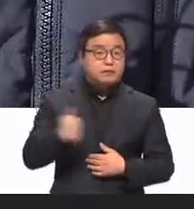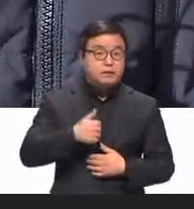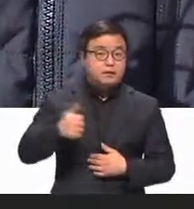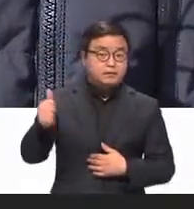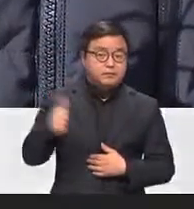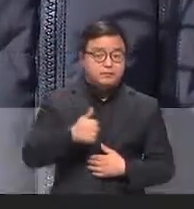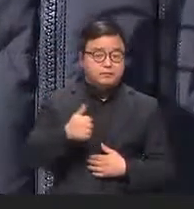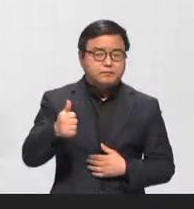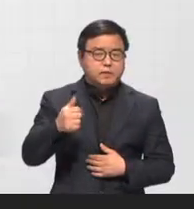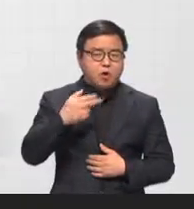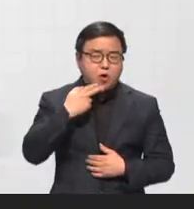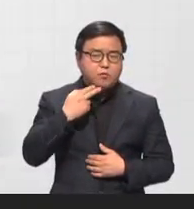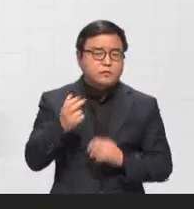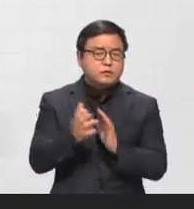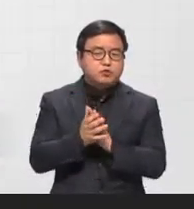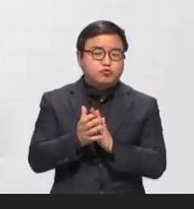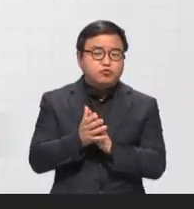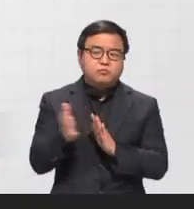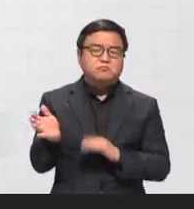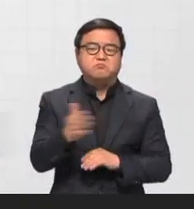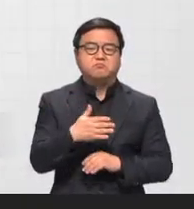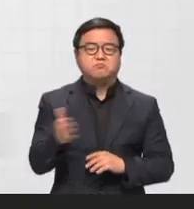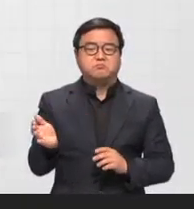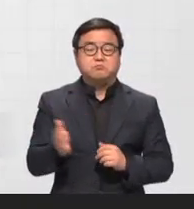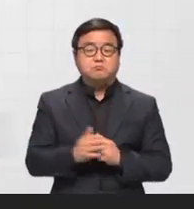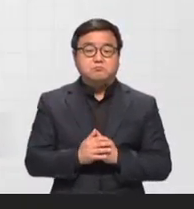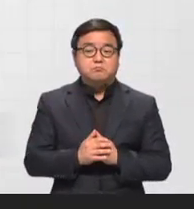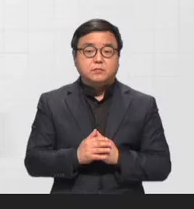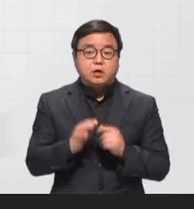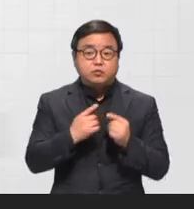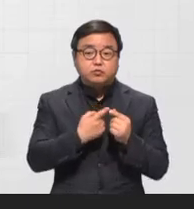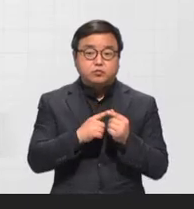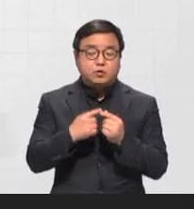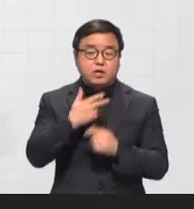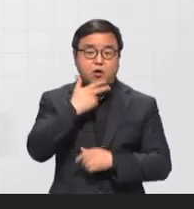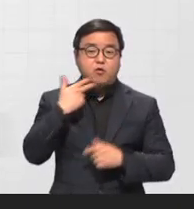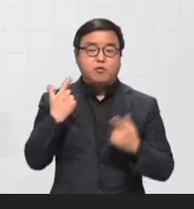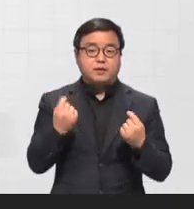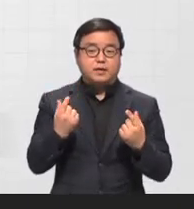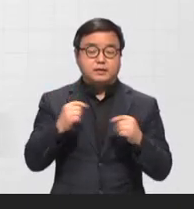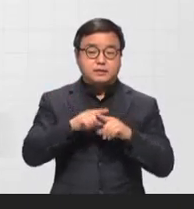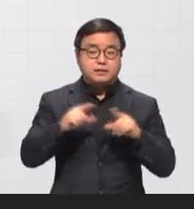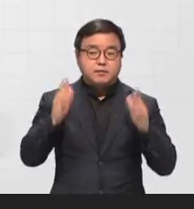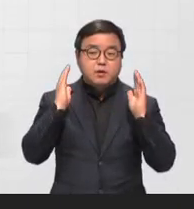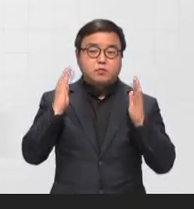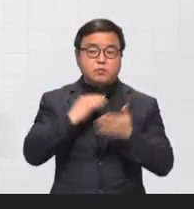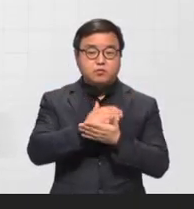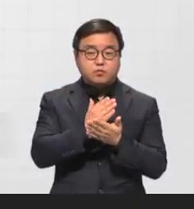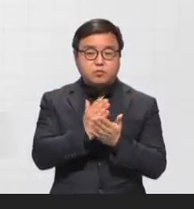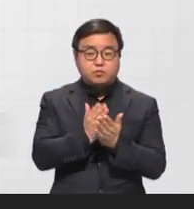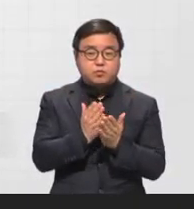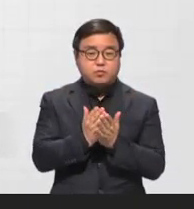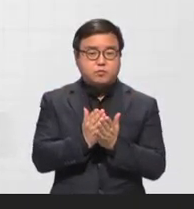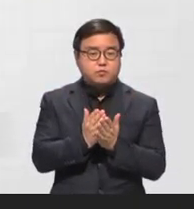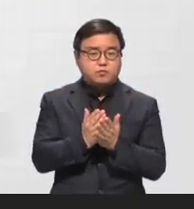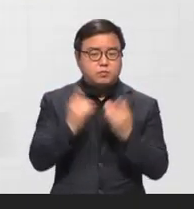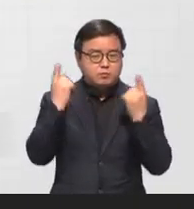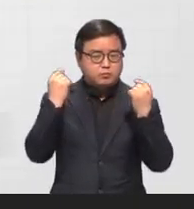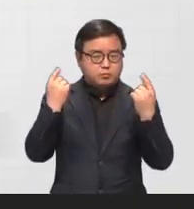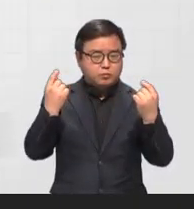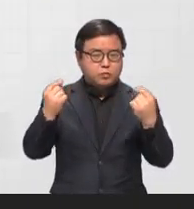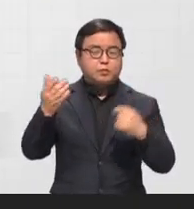고욤 교 과목별로 보면 국어와 영어 같은 일반 교과 의 사교육비는 19만원 으로 큰 변동이 없었지만